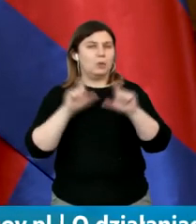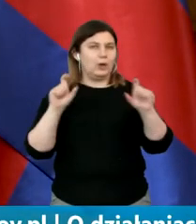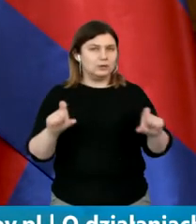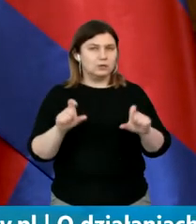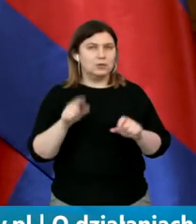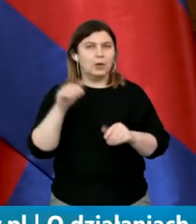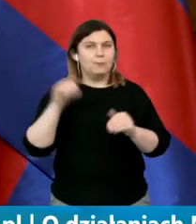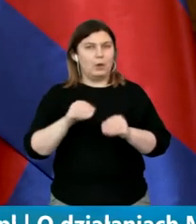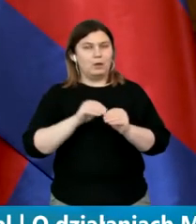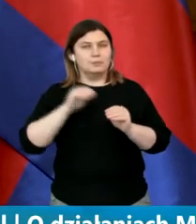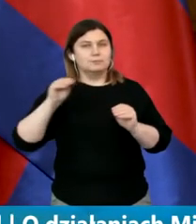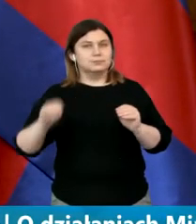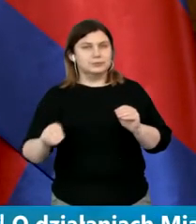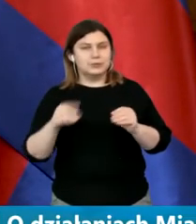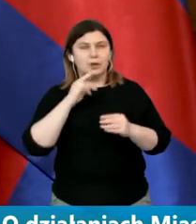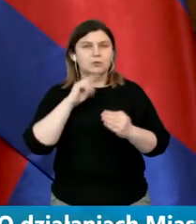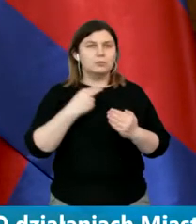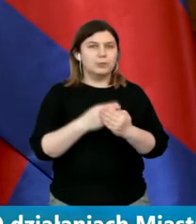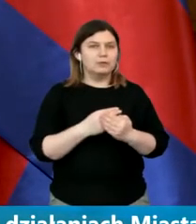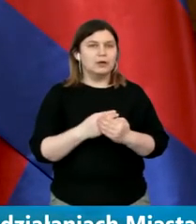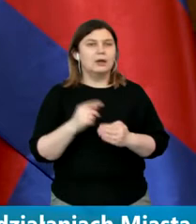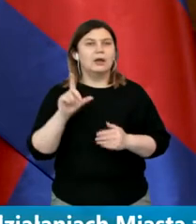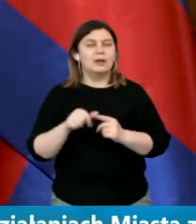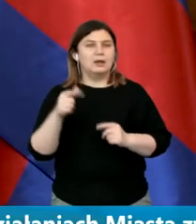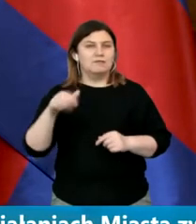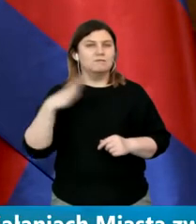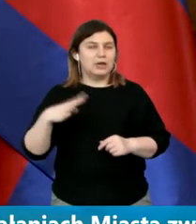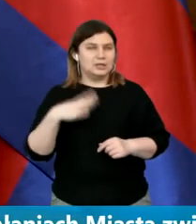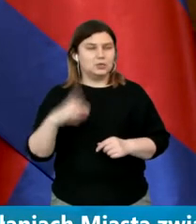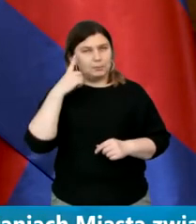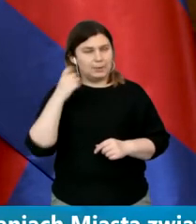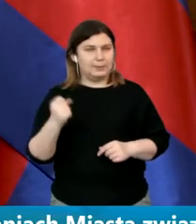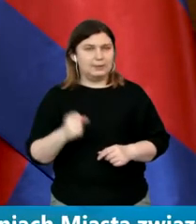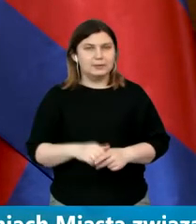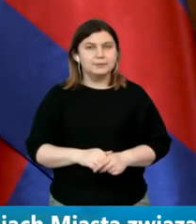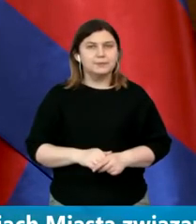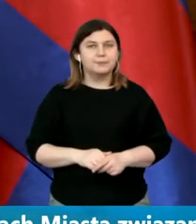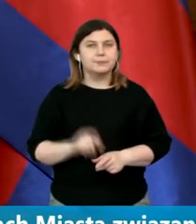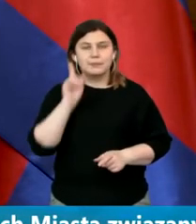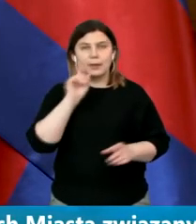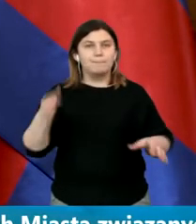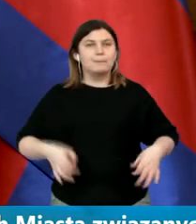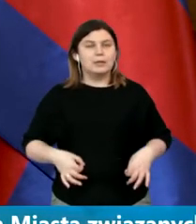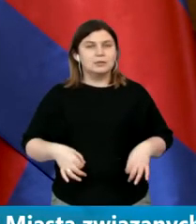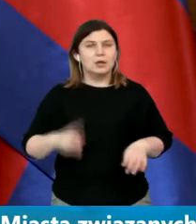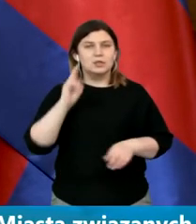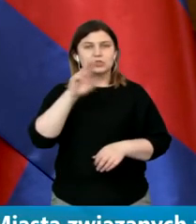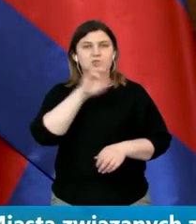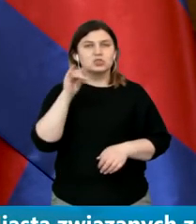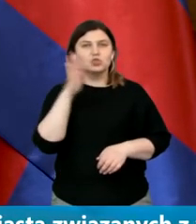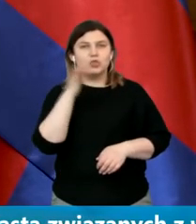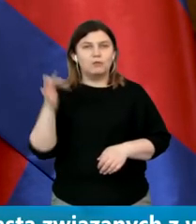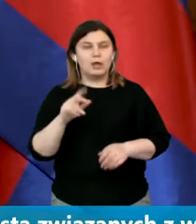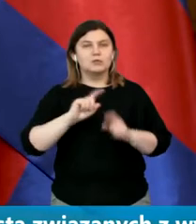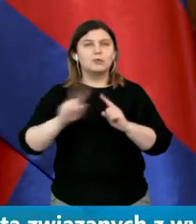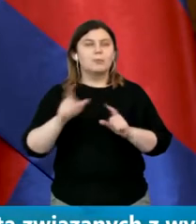trochę przy długiej odpowiedzi na ten temat, ale myślę, że warto o tym wszystkim pamiętać. Pan Krzysztof pyta, czy po remoncie